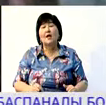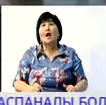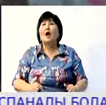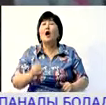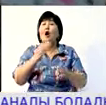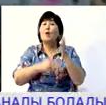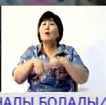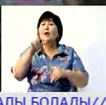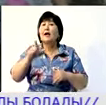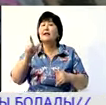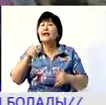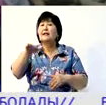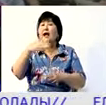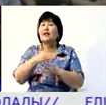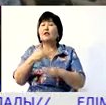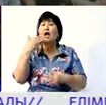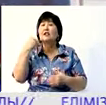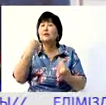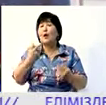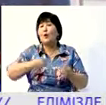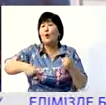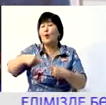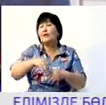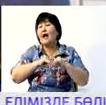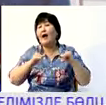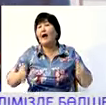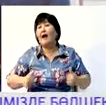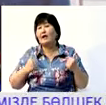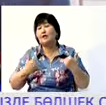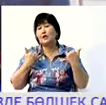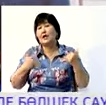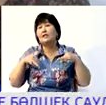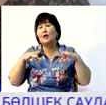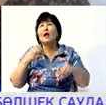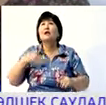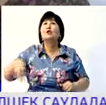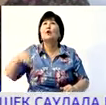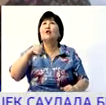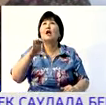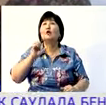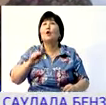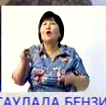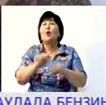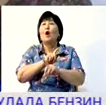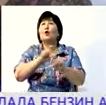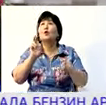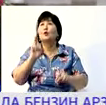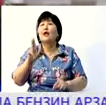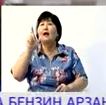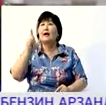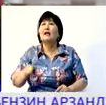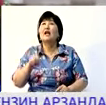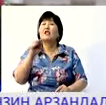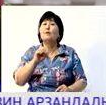Мүмкіндігі шектеулі жандарға несие алуға жеңілдік беріп, олардың кәсіпкерлікпен айналысуына жағдай жасау керек. Сыр өңірінің Талсуат оңалту орталығына барған кандидат